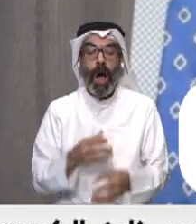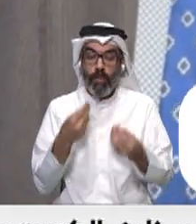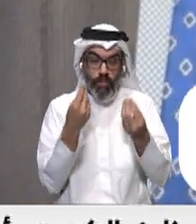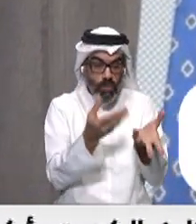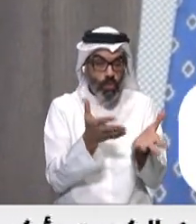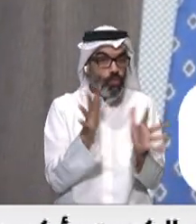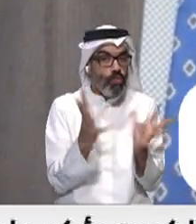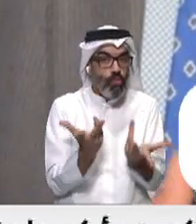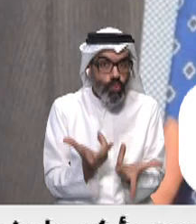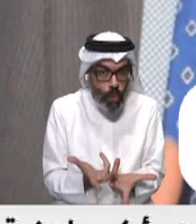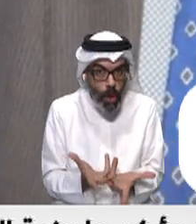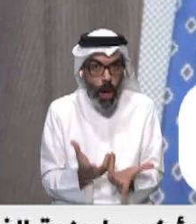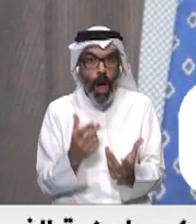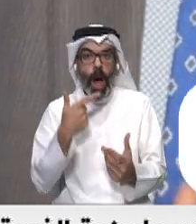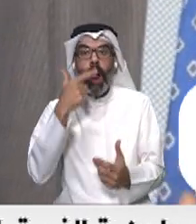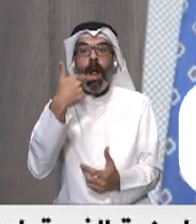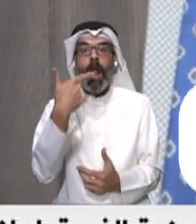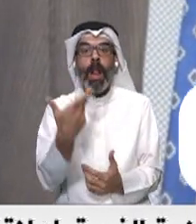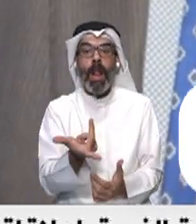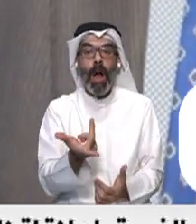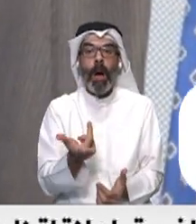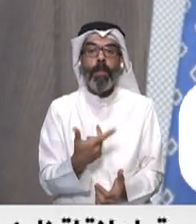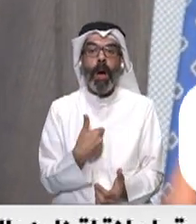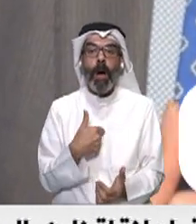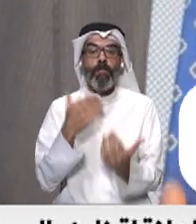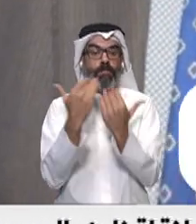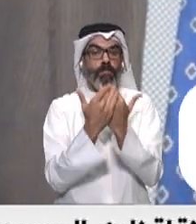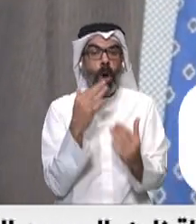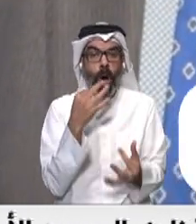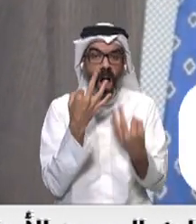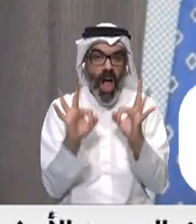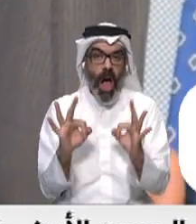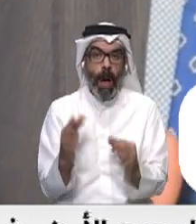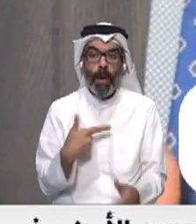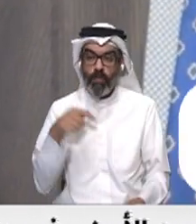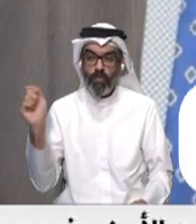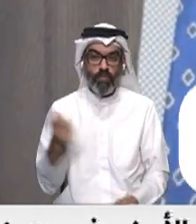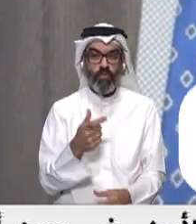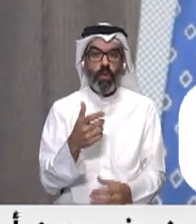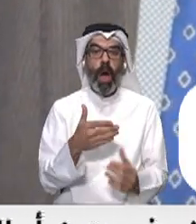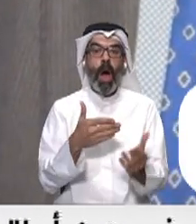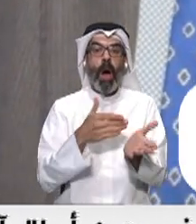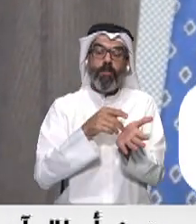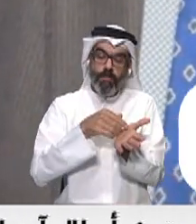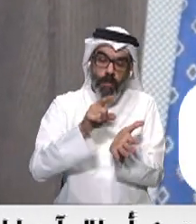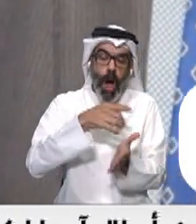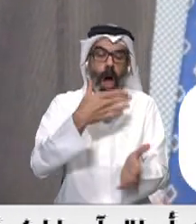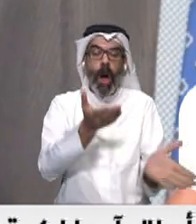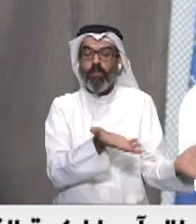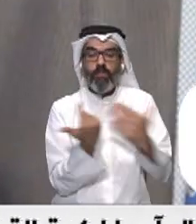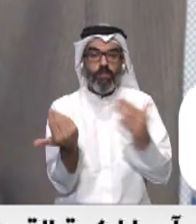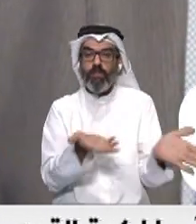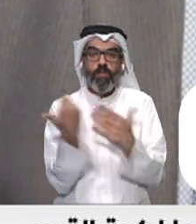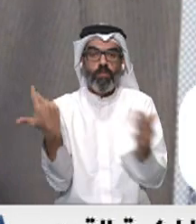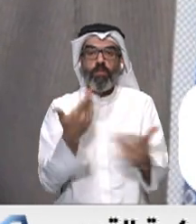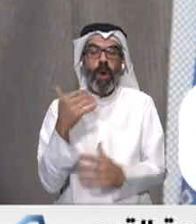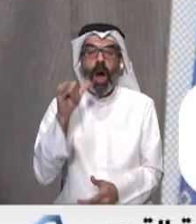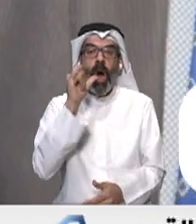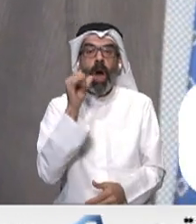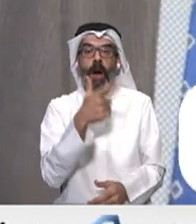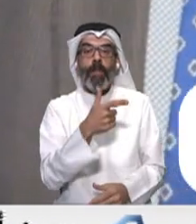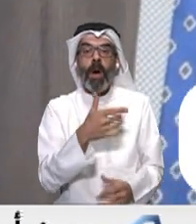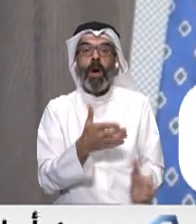لا ايضا تحدث عن اجلاء الرعايا البريطانيين باسرع وقت وان هناك رحلات شارتر ستقوم بادلاء